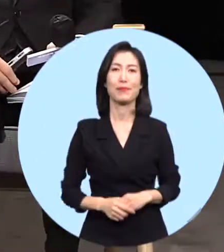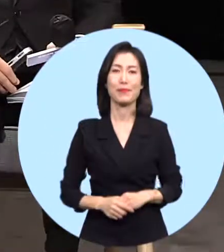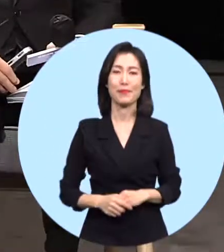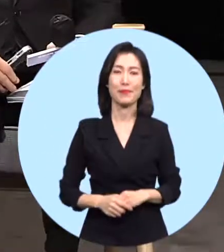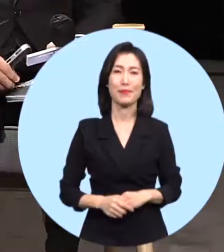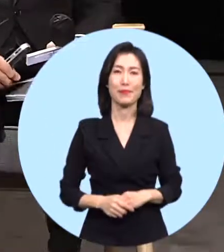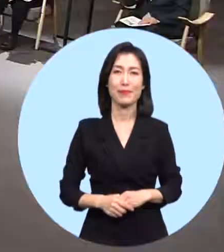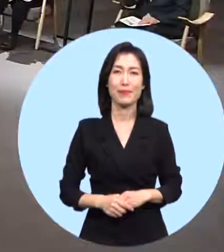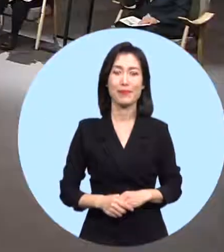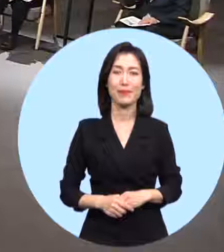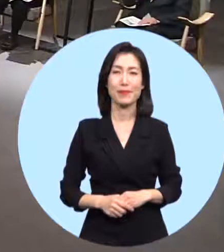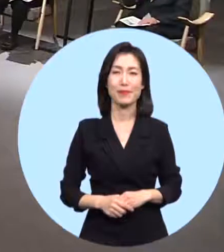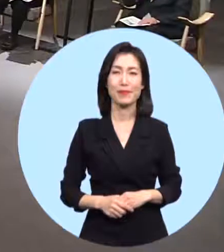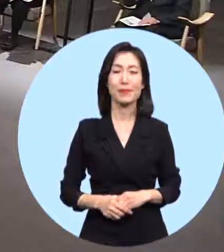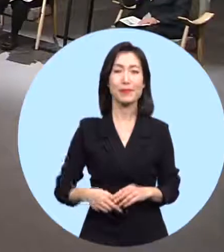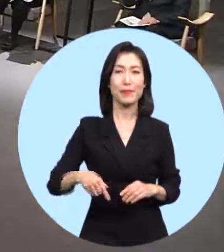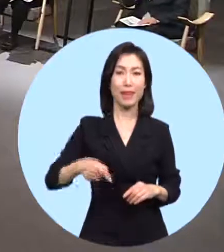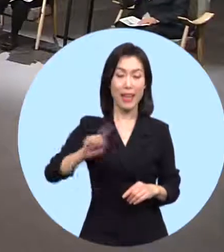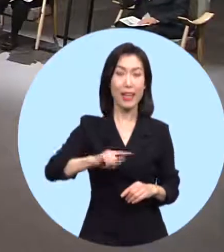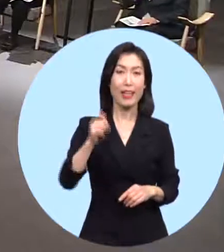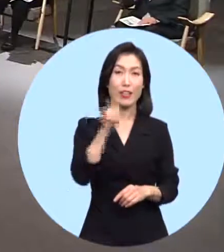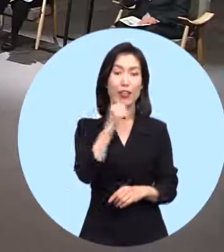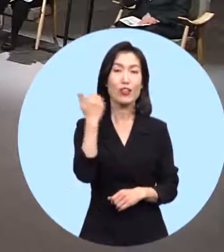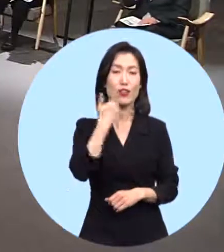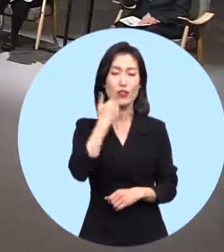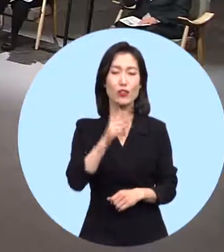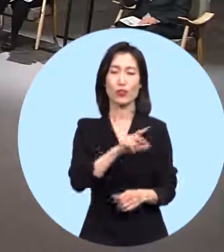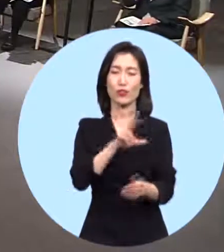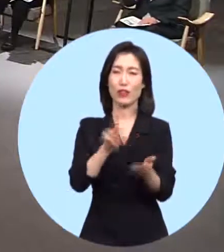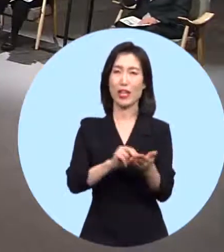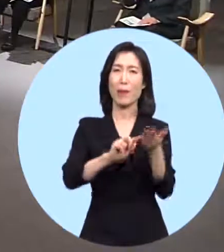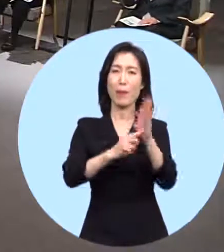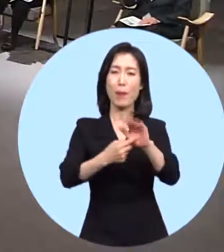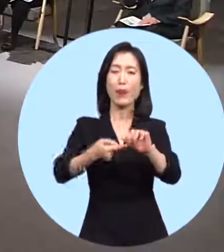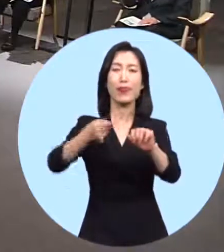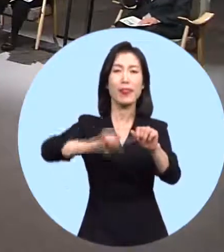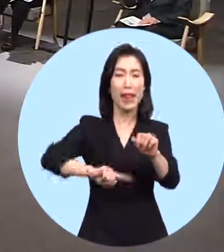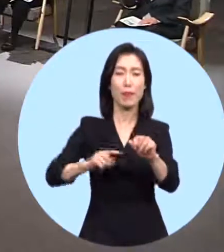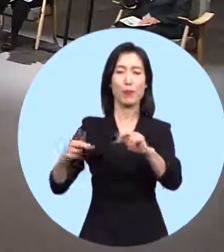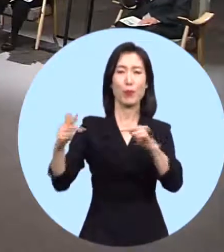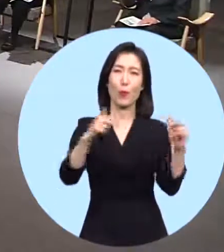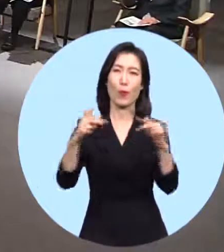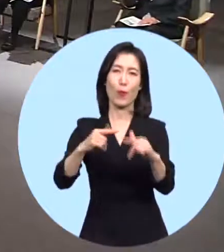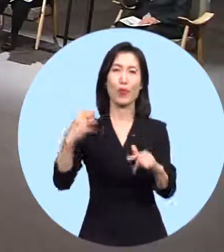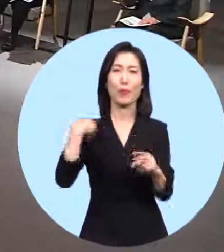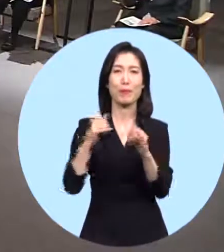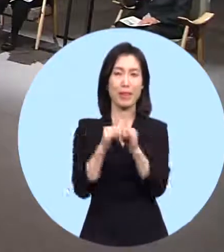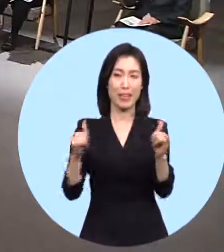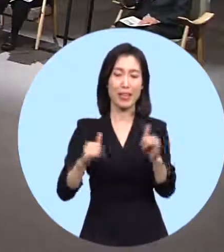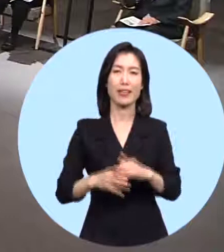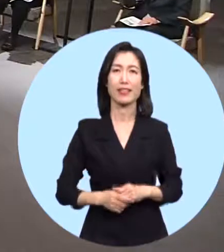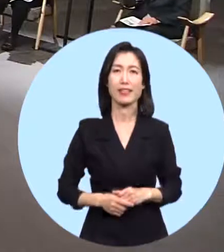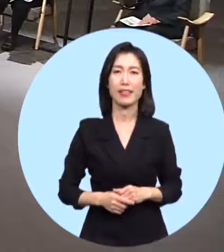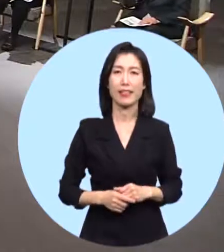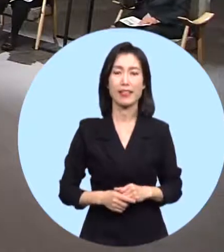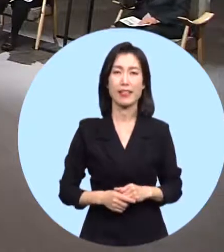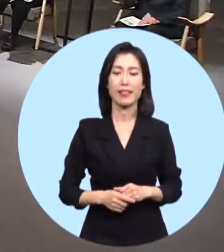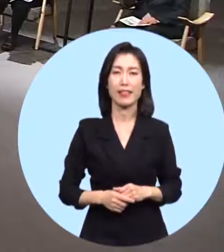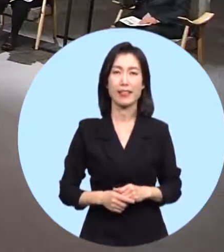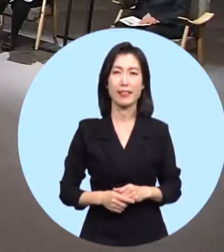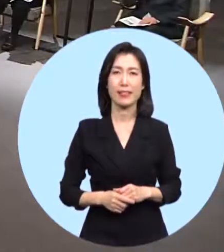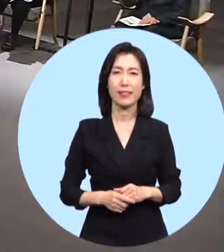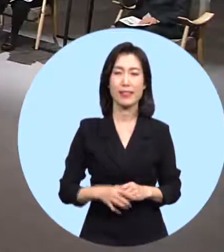반갑습니다. 다음 소개해 드릴 분은 주제 발표에 이어 토론을 해주실 분들입니다.